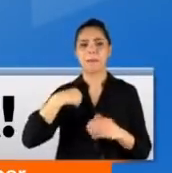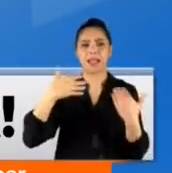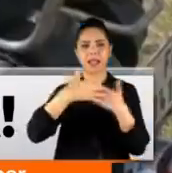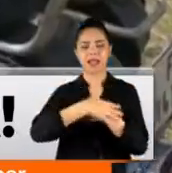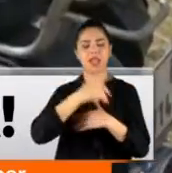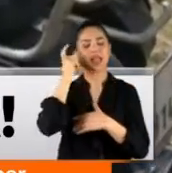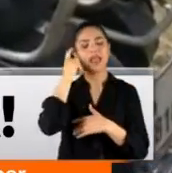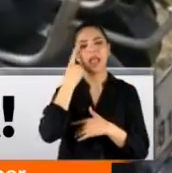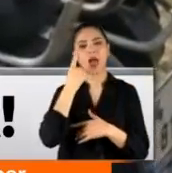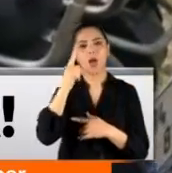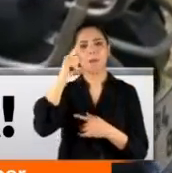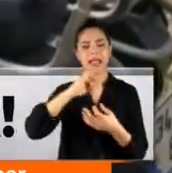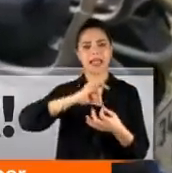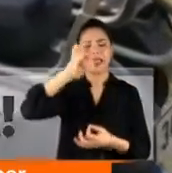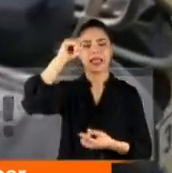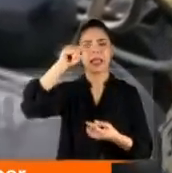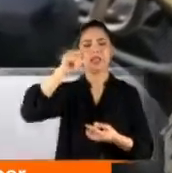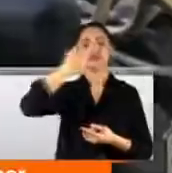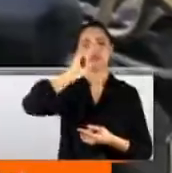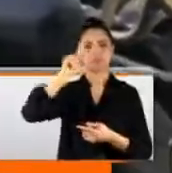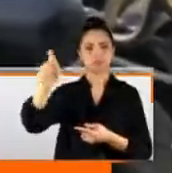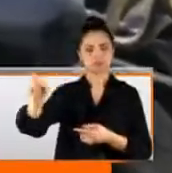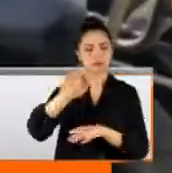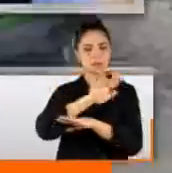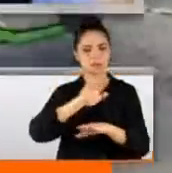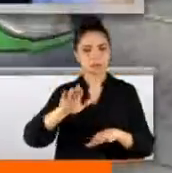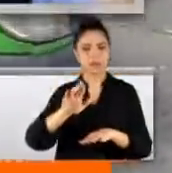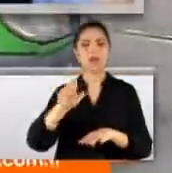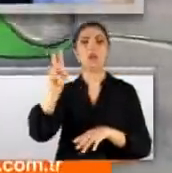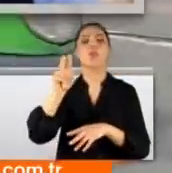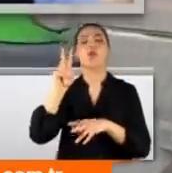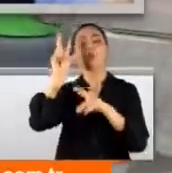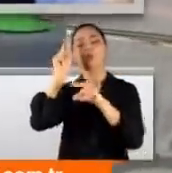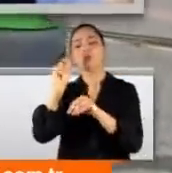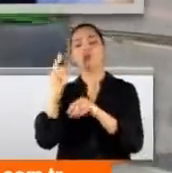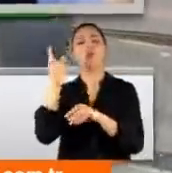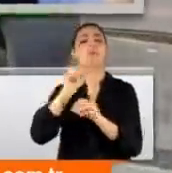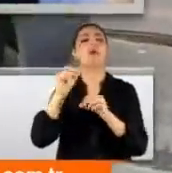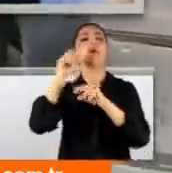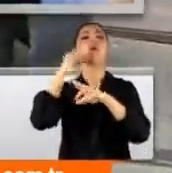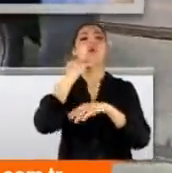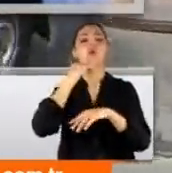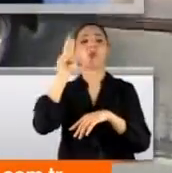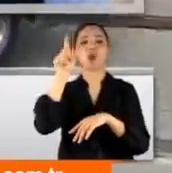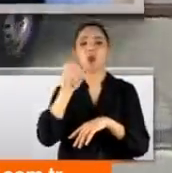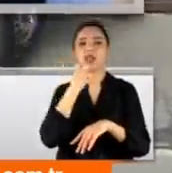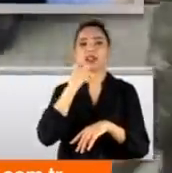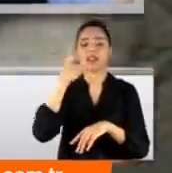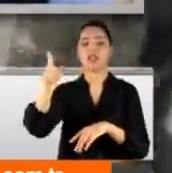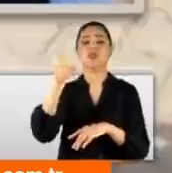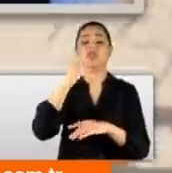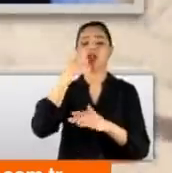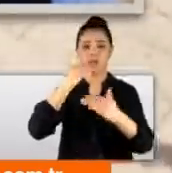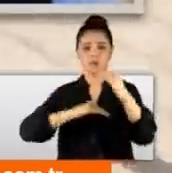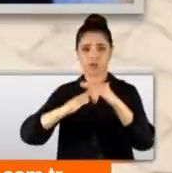gecesi iddiaya göre 1 litre enerji içeceğini içti. Ve kalkamayacağı o uykuya yattı. 18 yaşından küçüklere satılması